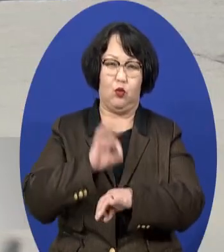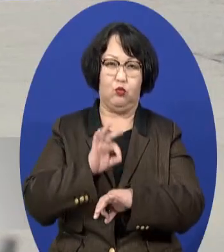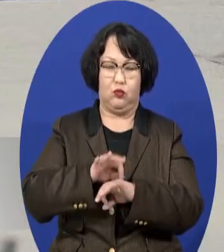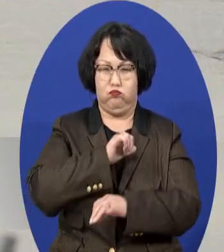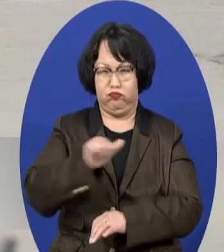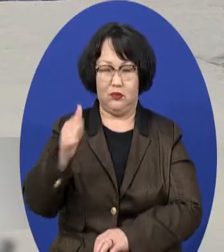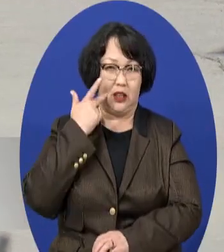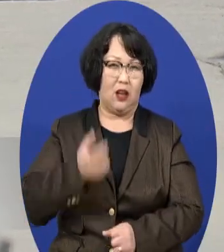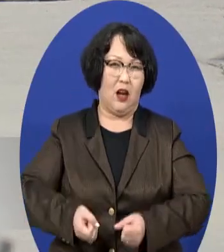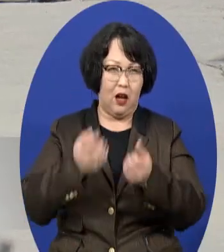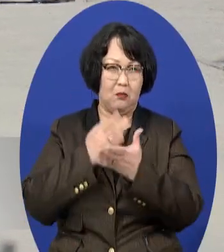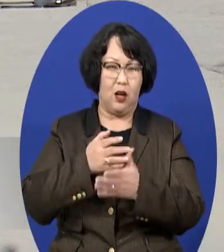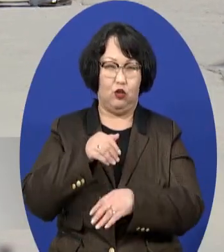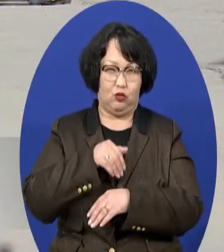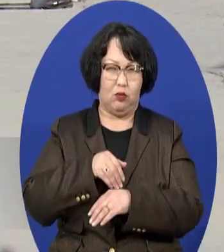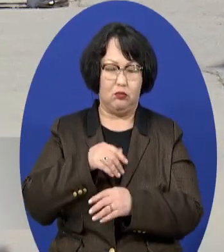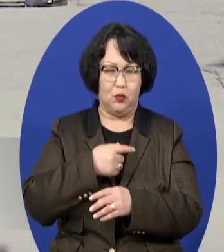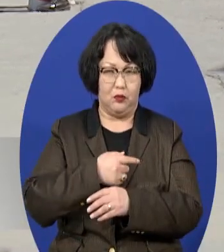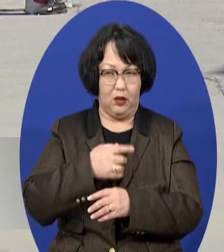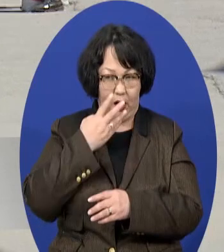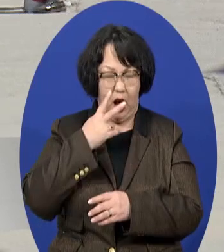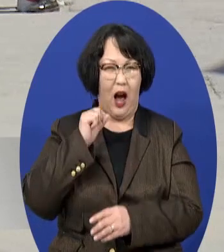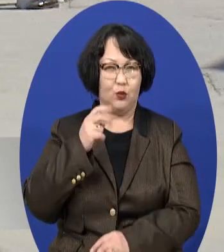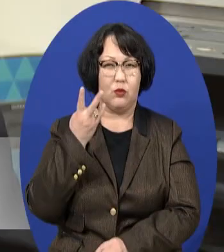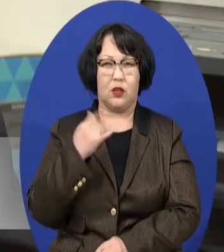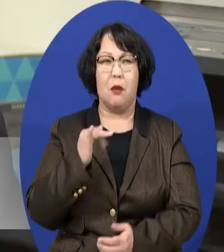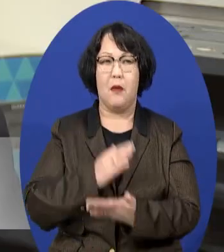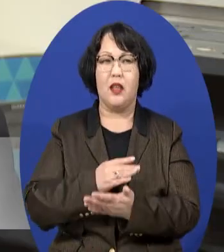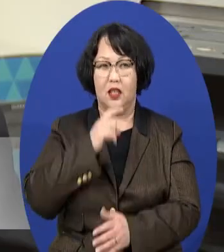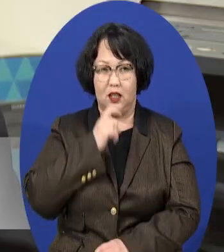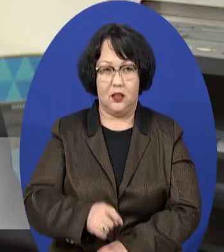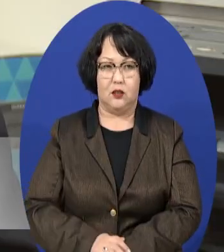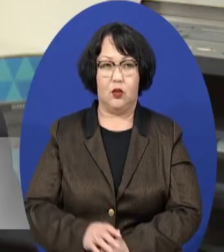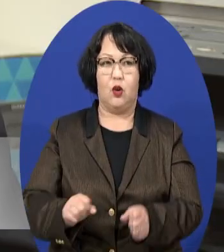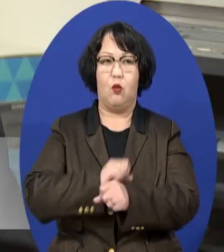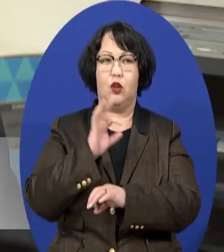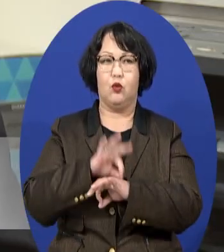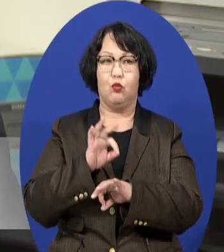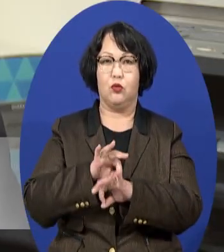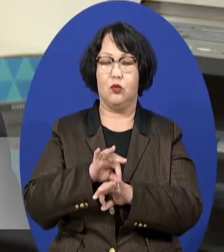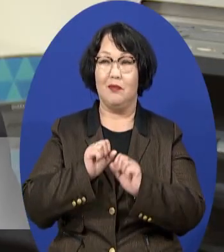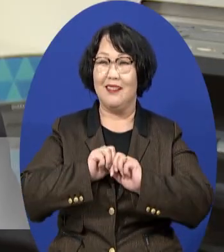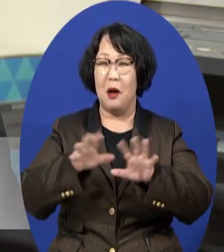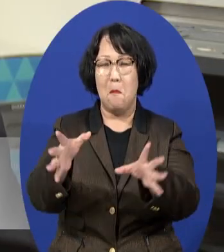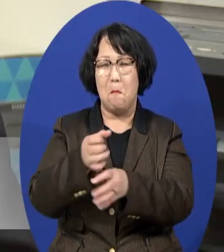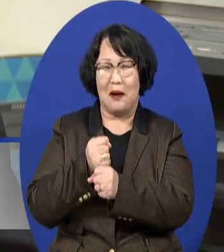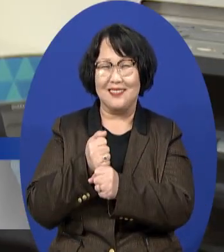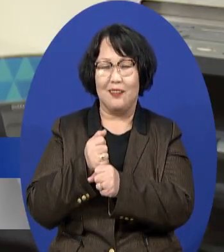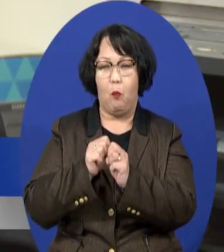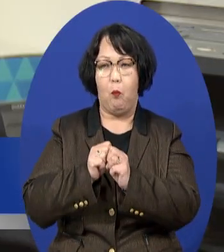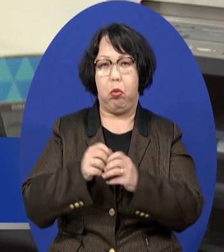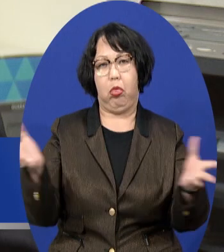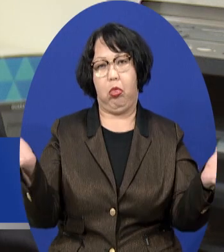байна. Энэ бол маш ноцтой үзүүлэлтэй гэдгийг хэллээ. За ер нь халдварын дархлалтаа бол алдчихлаа. Одоо